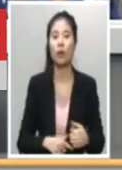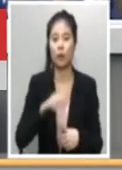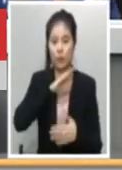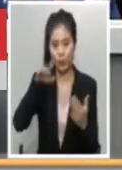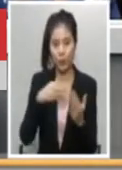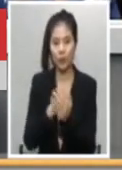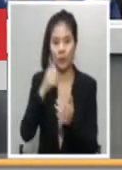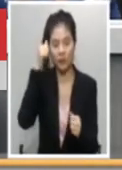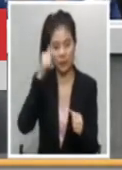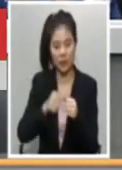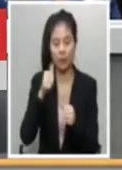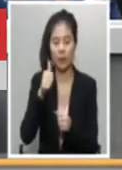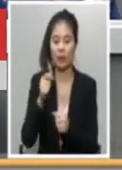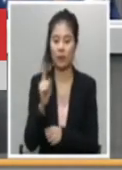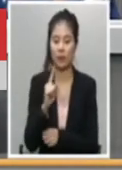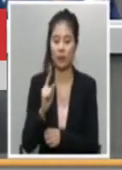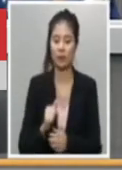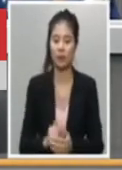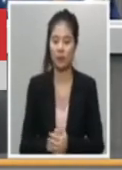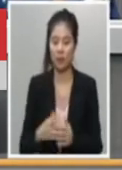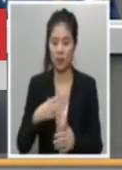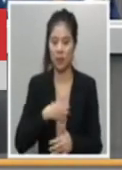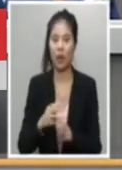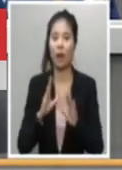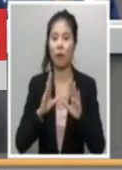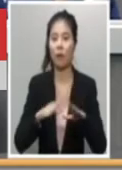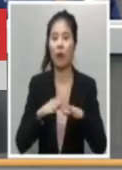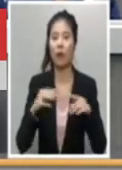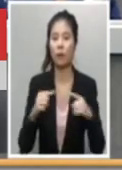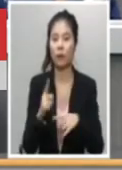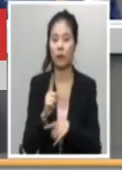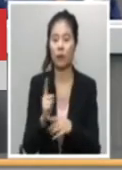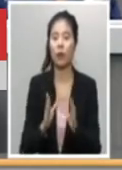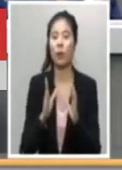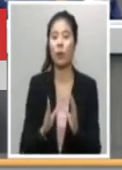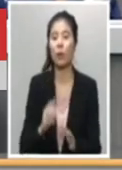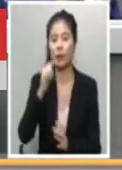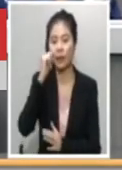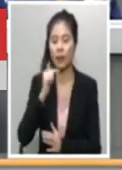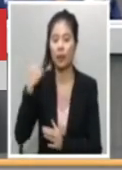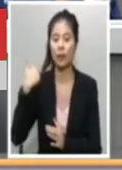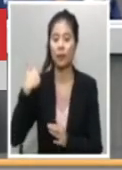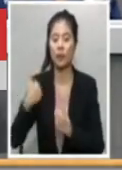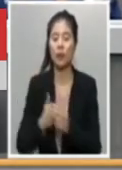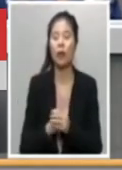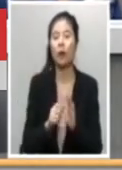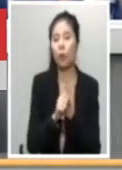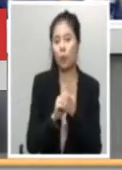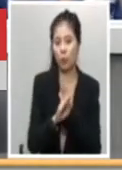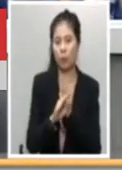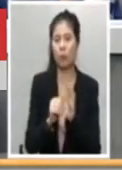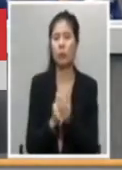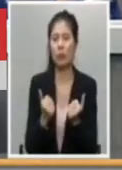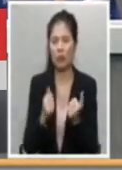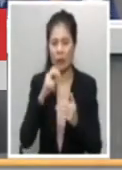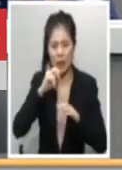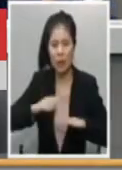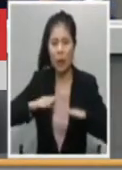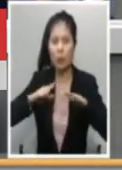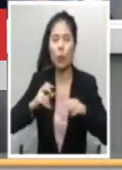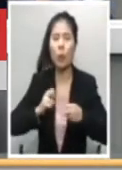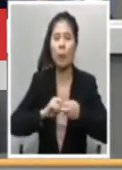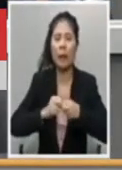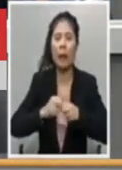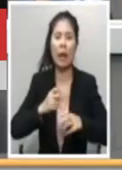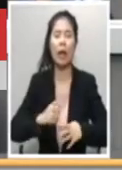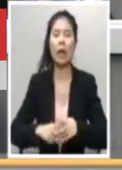ะครับแล้วอยากฝากว่าวันนี้จิตใจของคนไทยของคนอุบลยังไม่หายครับถ้าอยากให้จิตใ